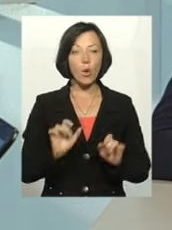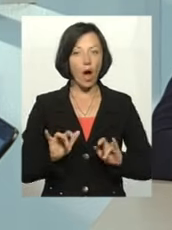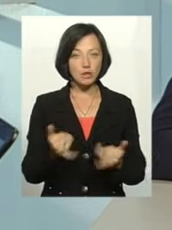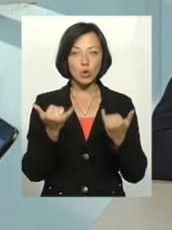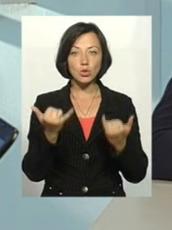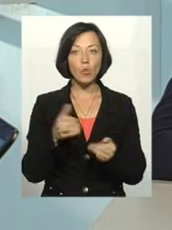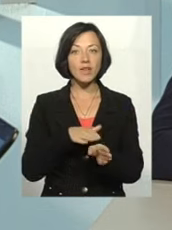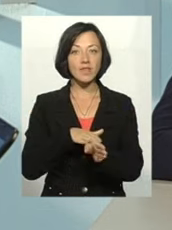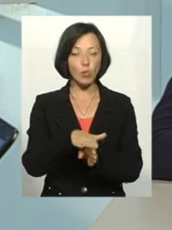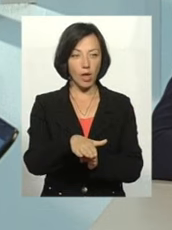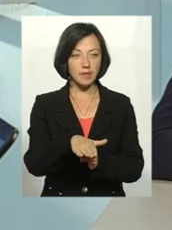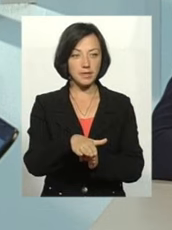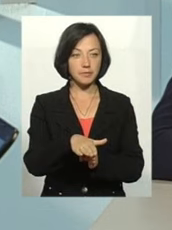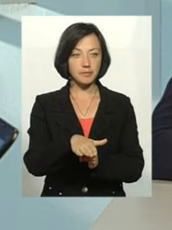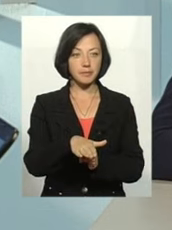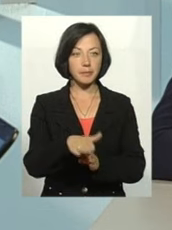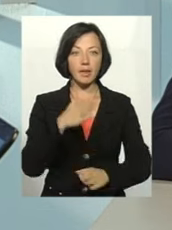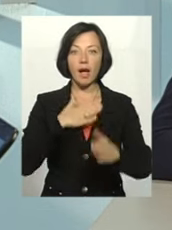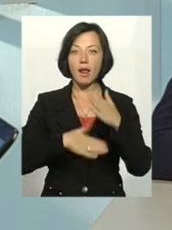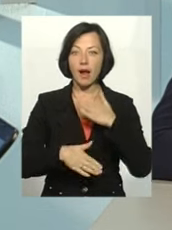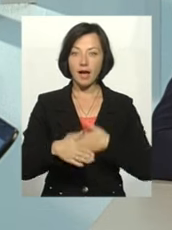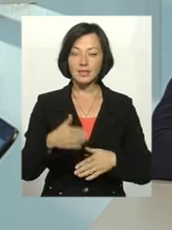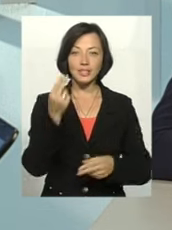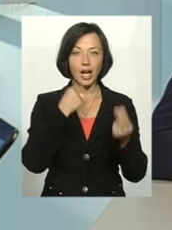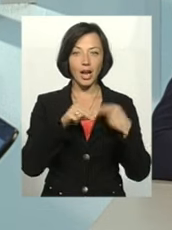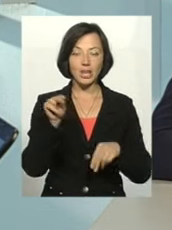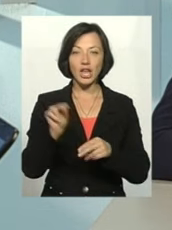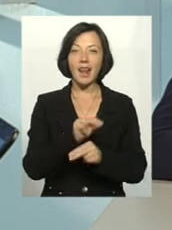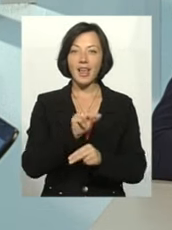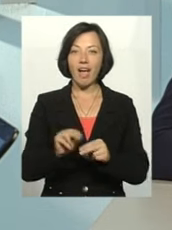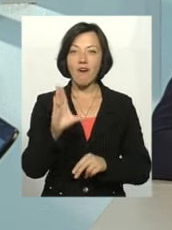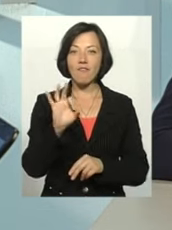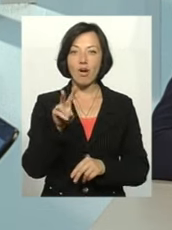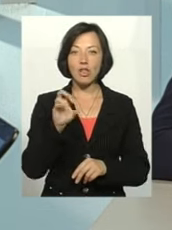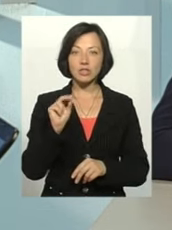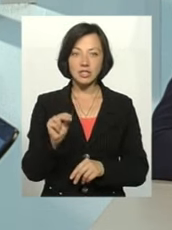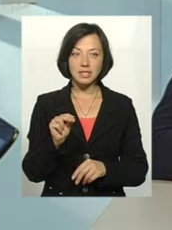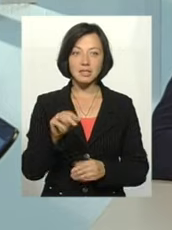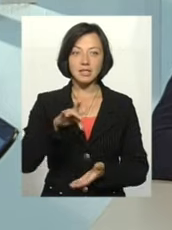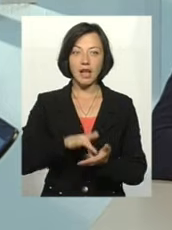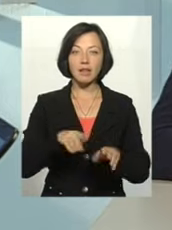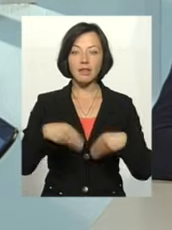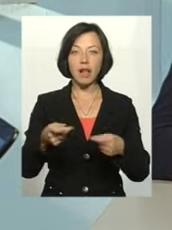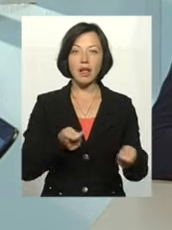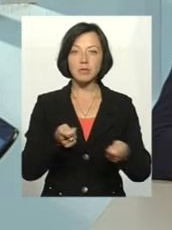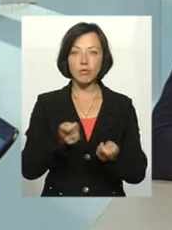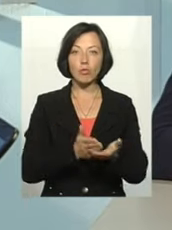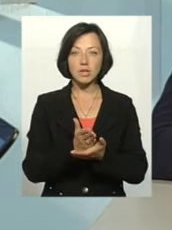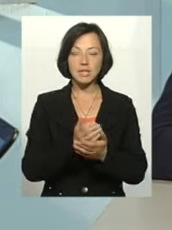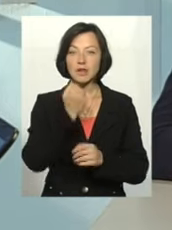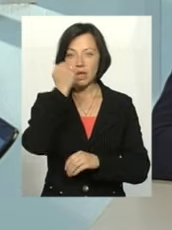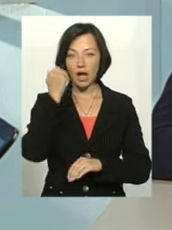сьогодні відбулася. «Радість – найкращі ліки» у Волочиському центрі надання адміністративних послуг. Завдяки